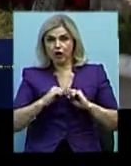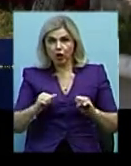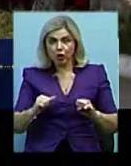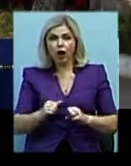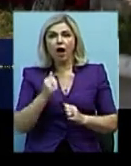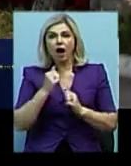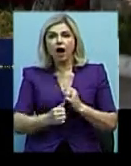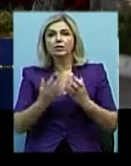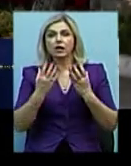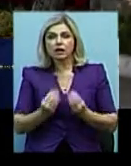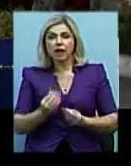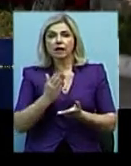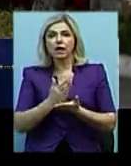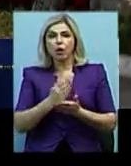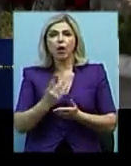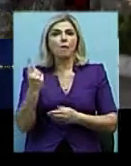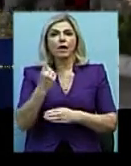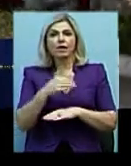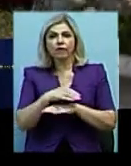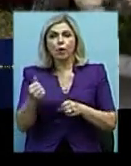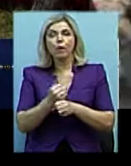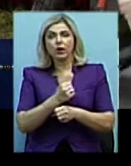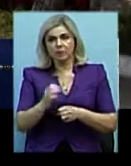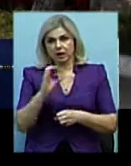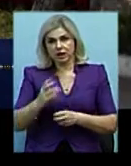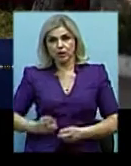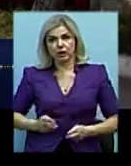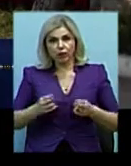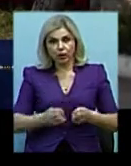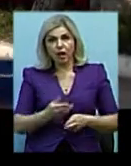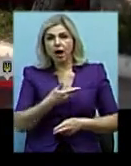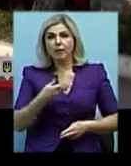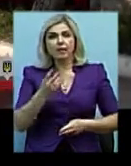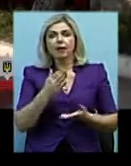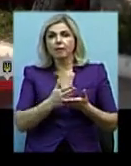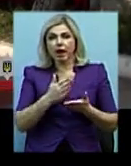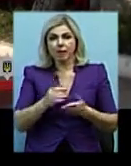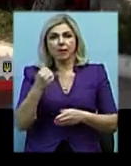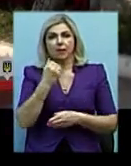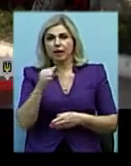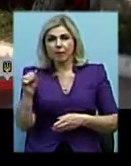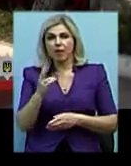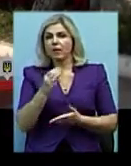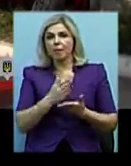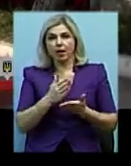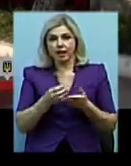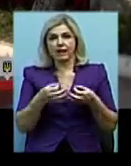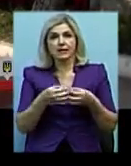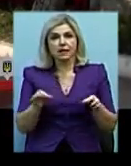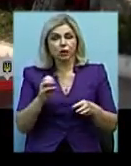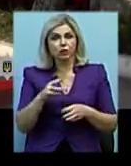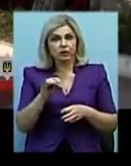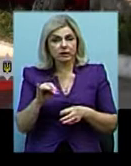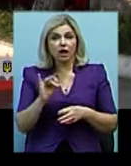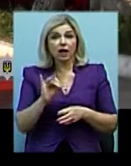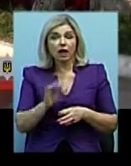щодня знаходяться на передовій боротьбі зі злочинністю, ми не мали би перемог, ми не мали би незалежності. І доля брала